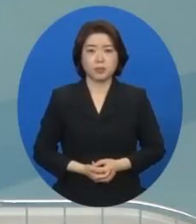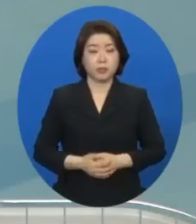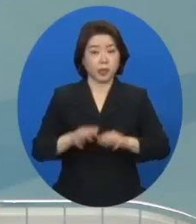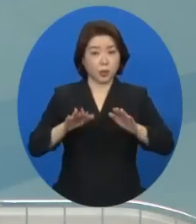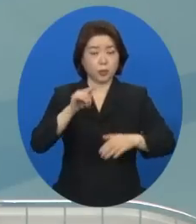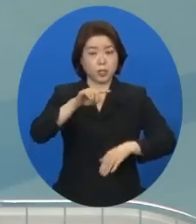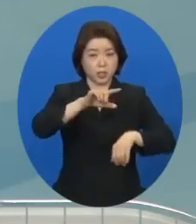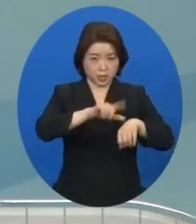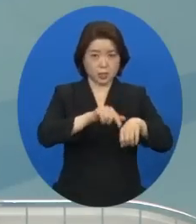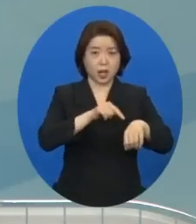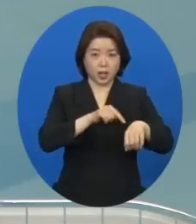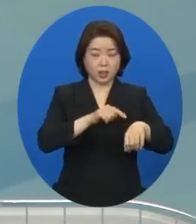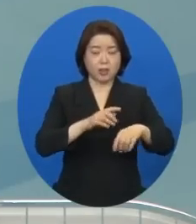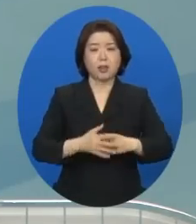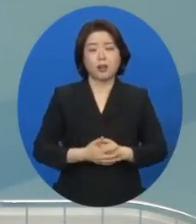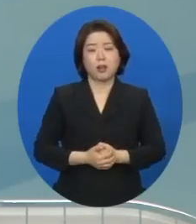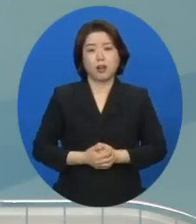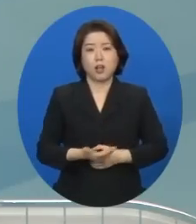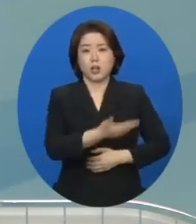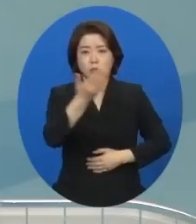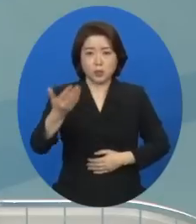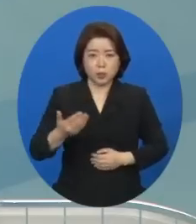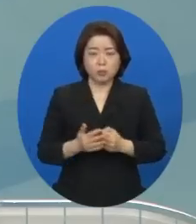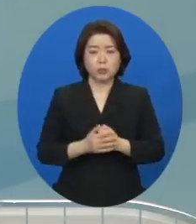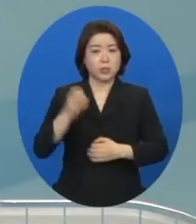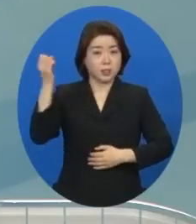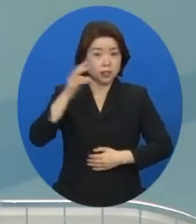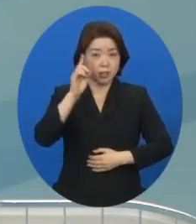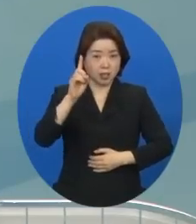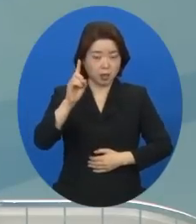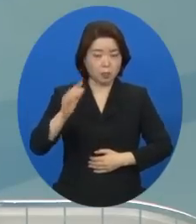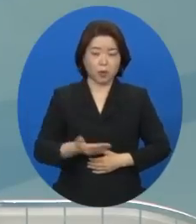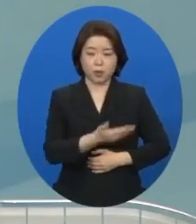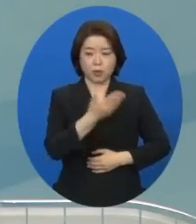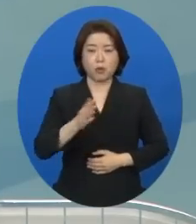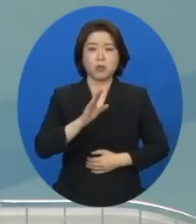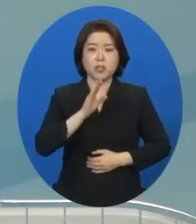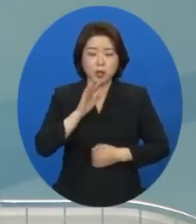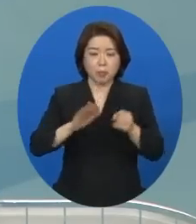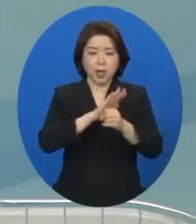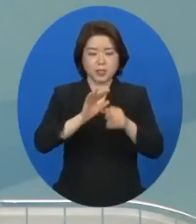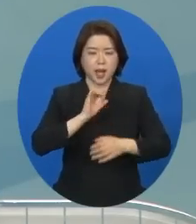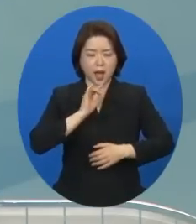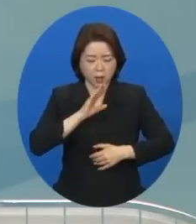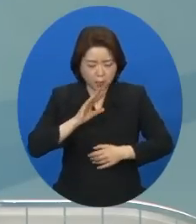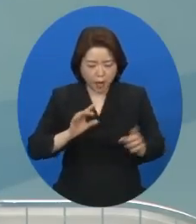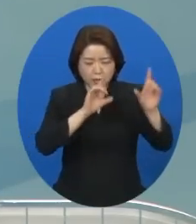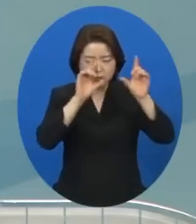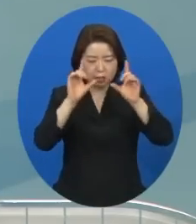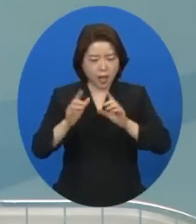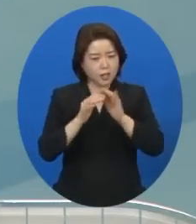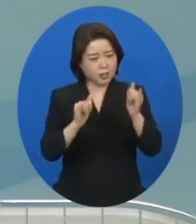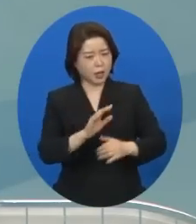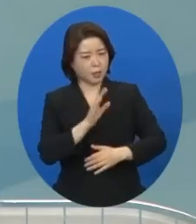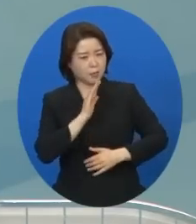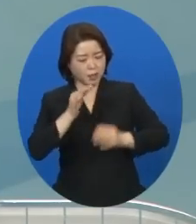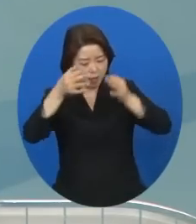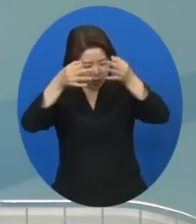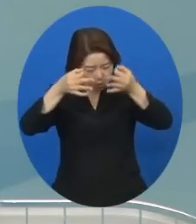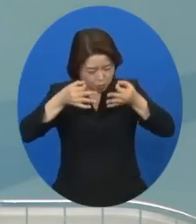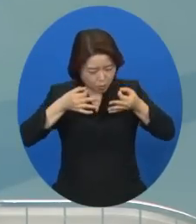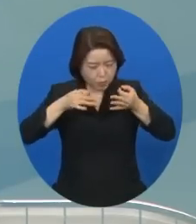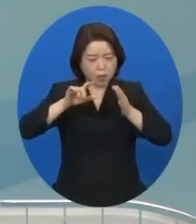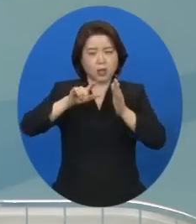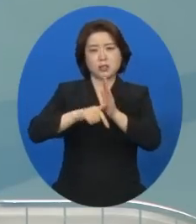오늘 이 시간이 여러분 다시 한번 여러분이 정말 사랑만 하며 사는 사람이 되었는지를 점검하는